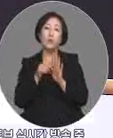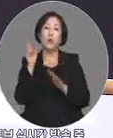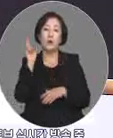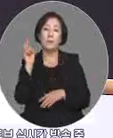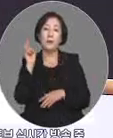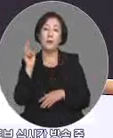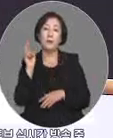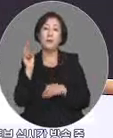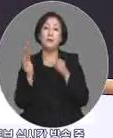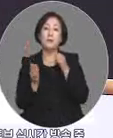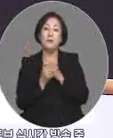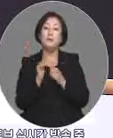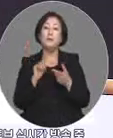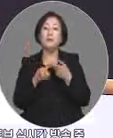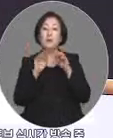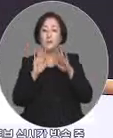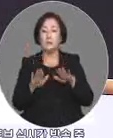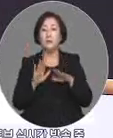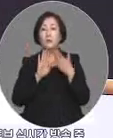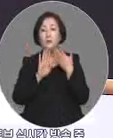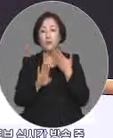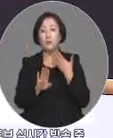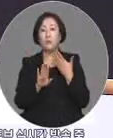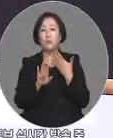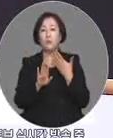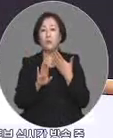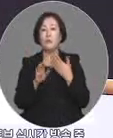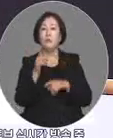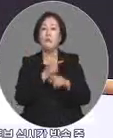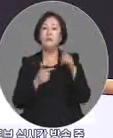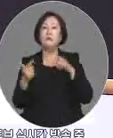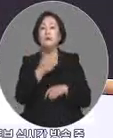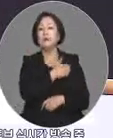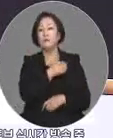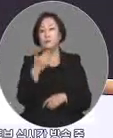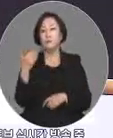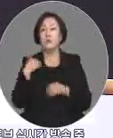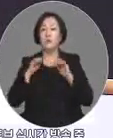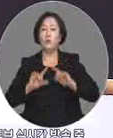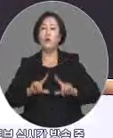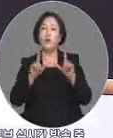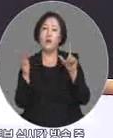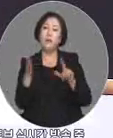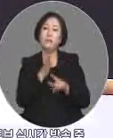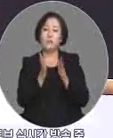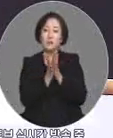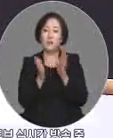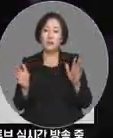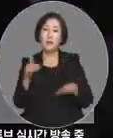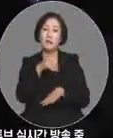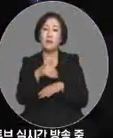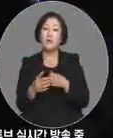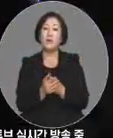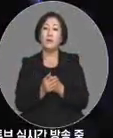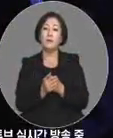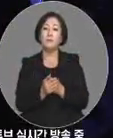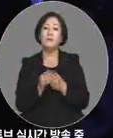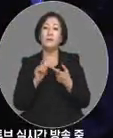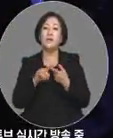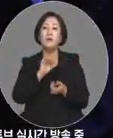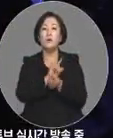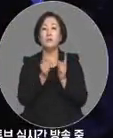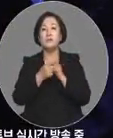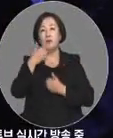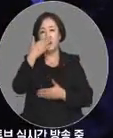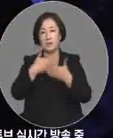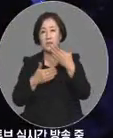그래서 앞으로 열매를 딸 수 있는 기간은 올해부터 시작할 것이다 영상 인사를 통해